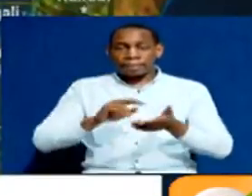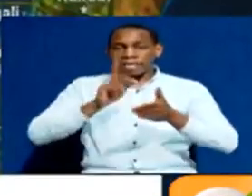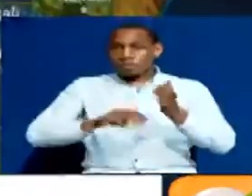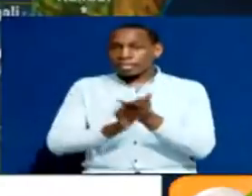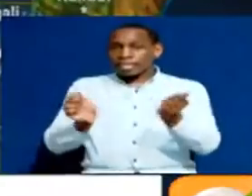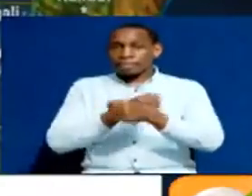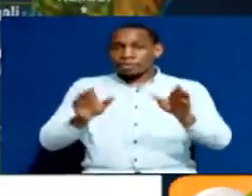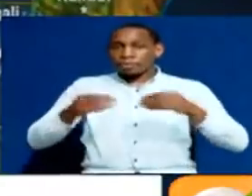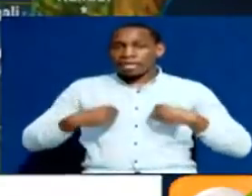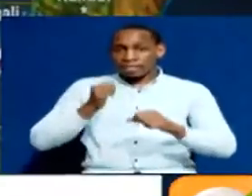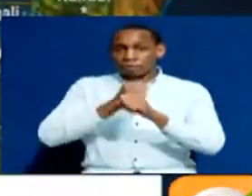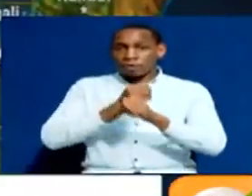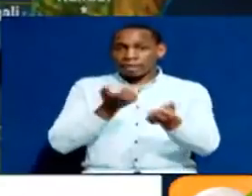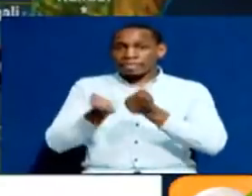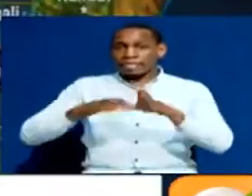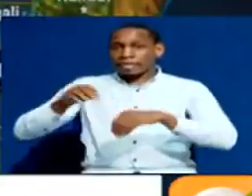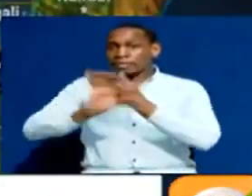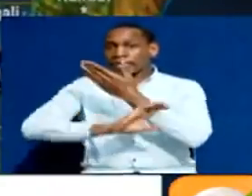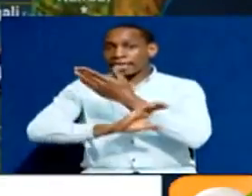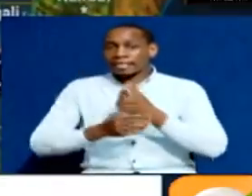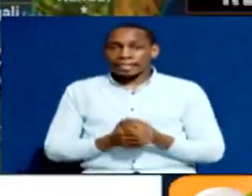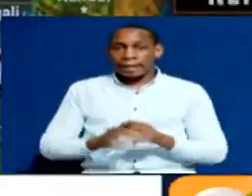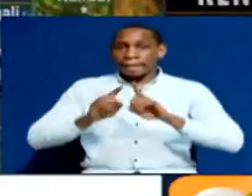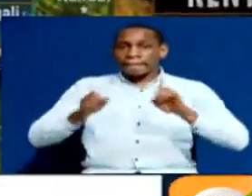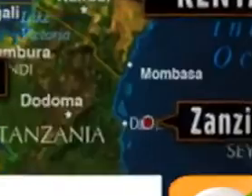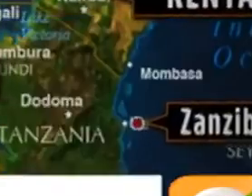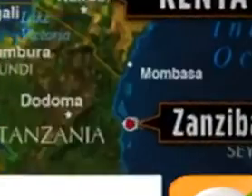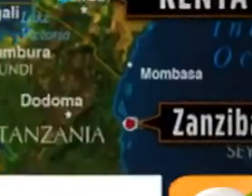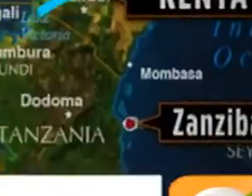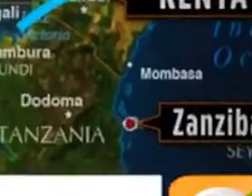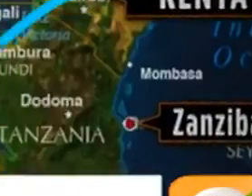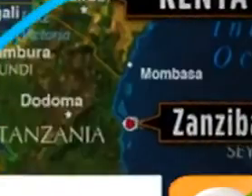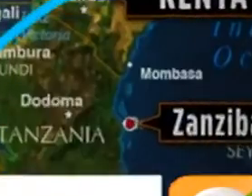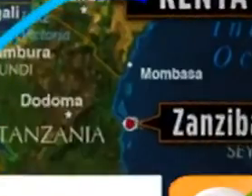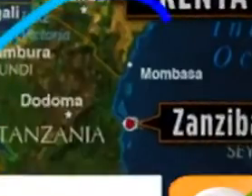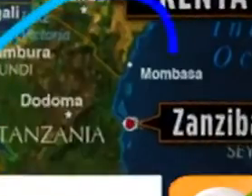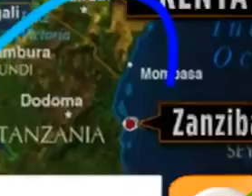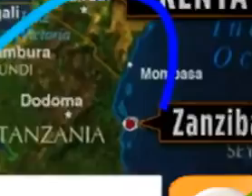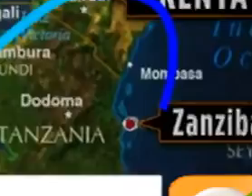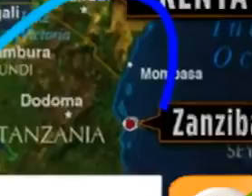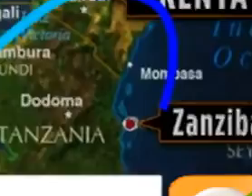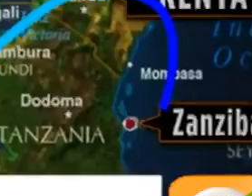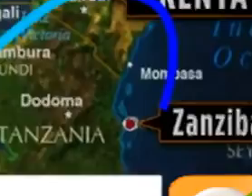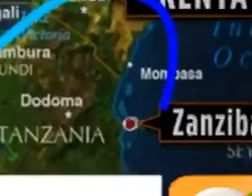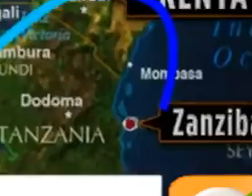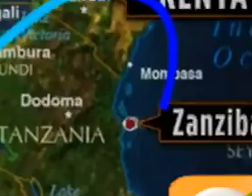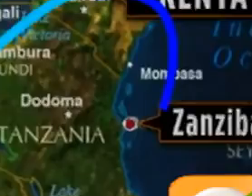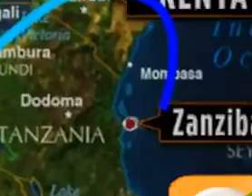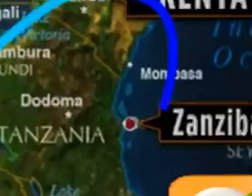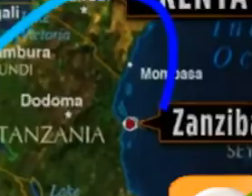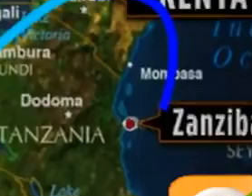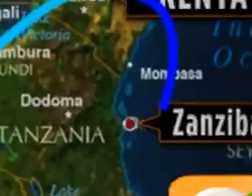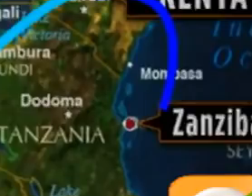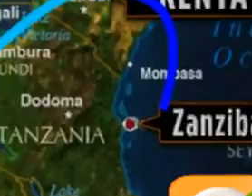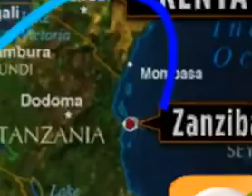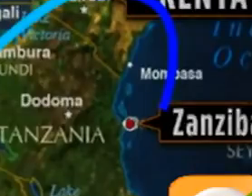kwamba hakuruhusiwa kufanya biashara nje ya nchi. Hata hivyo, Aydin alisafiri hadi Uganda, Sudan, Congo DRC na